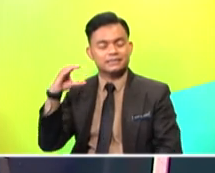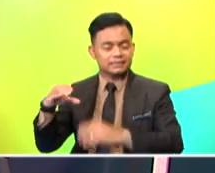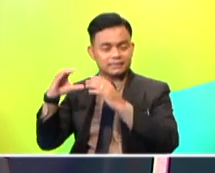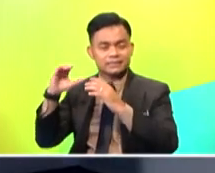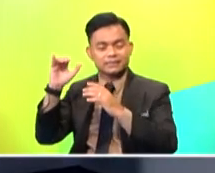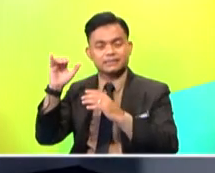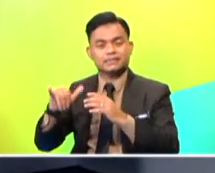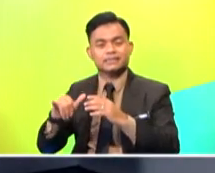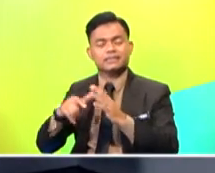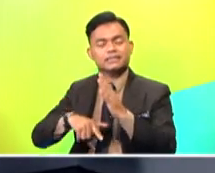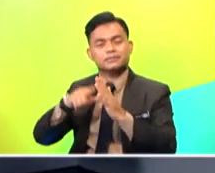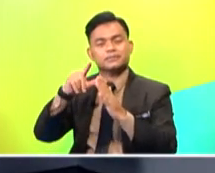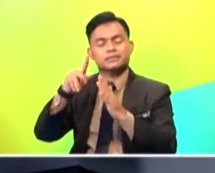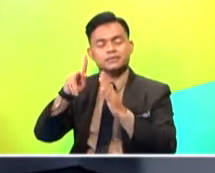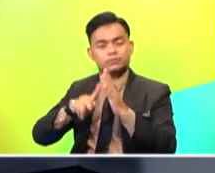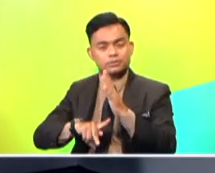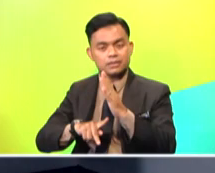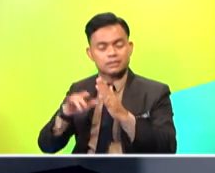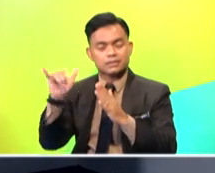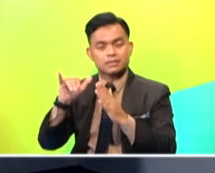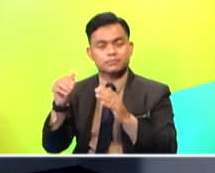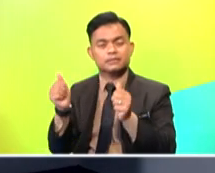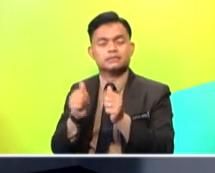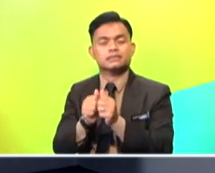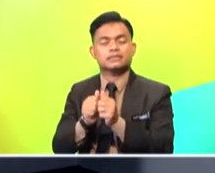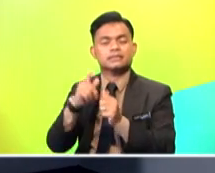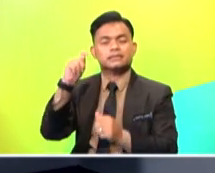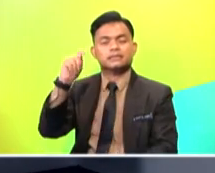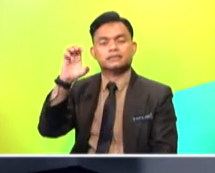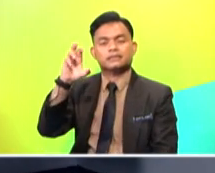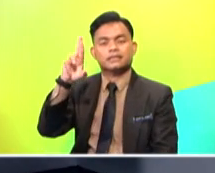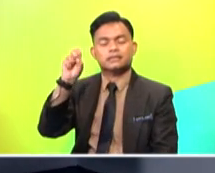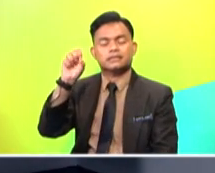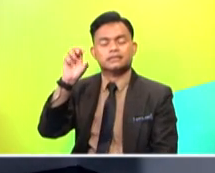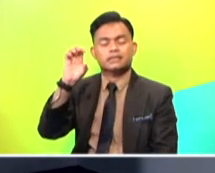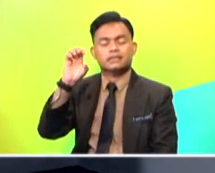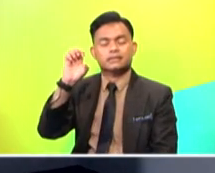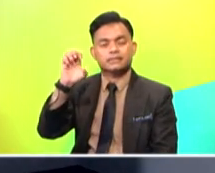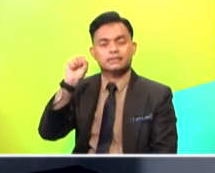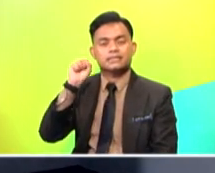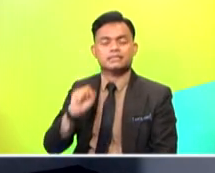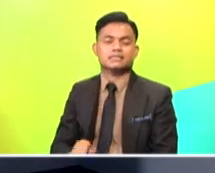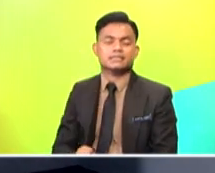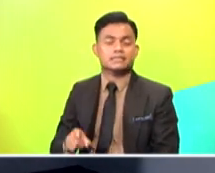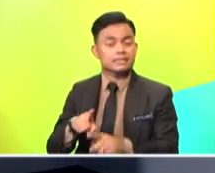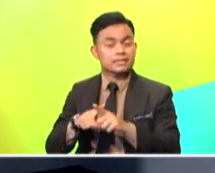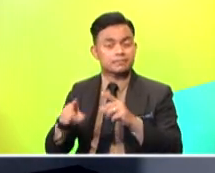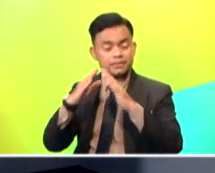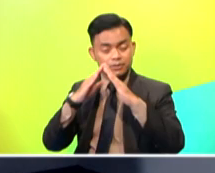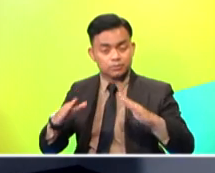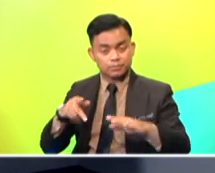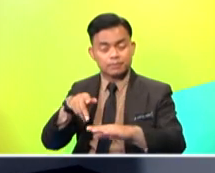sama dengan rumah teres sebab dia bersebelahan ada jiran-jiran bercantum kan tadi. Ya, betul. Tapi rumah panjang ni selalunya dia